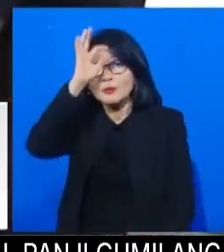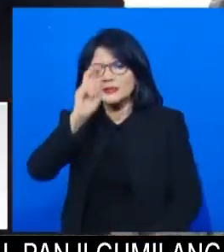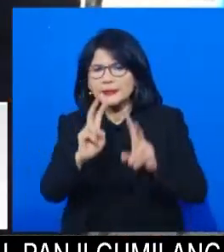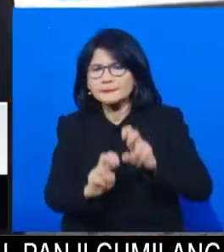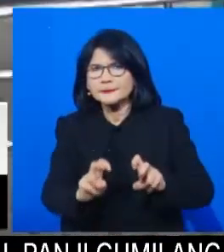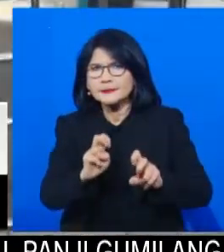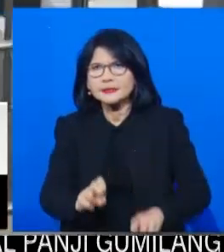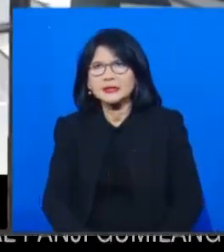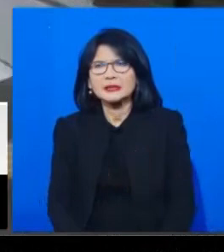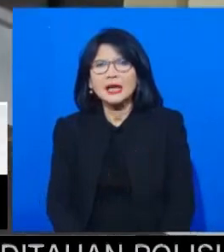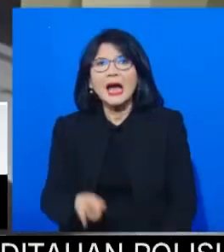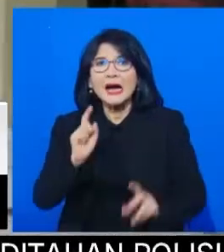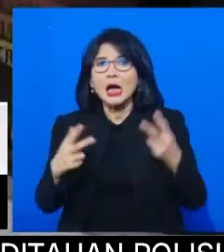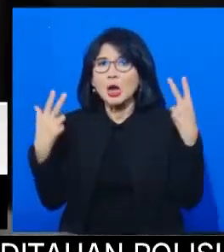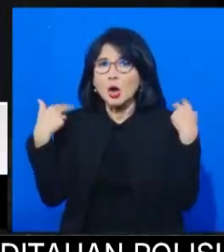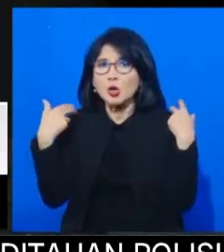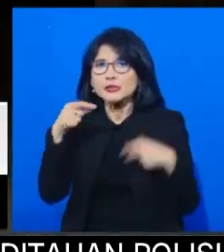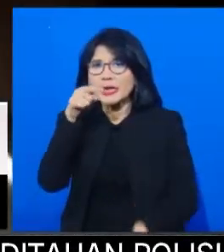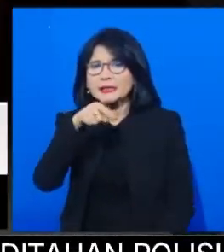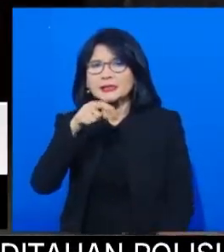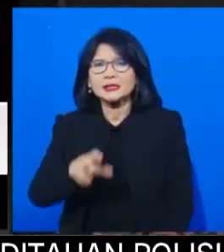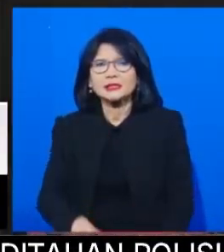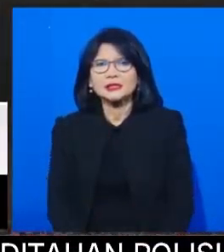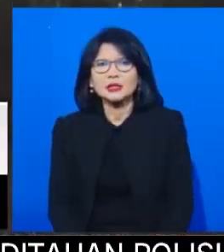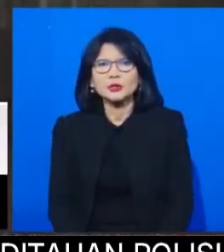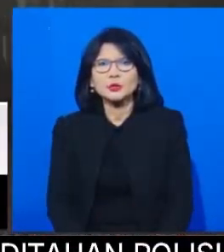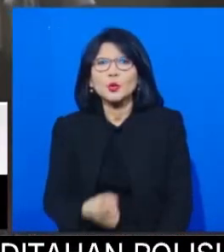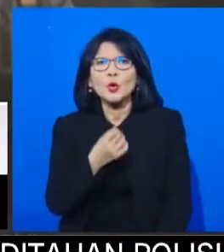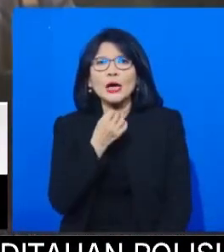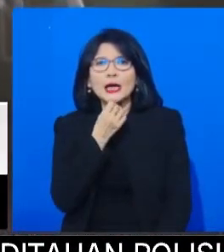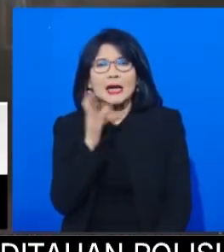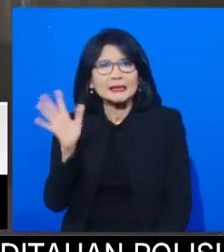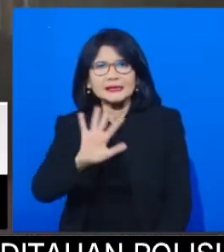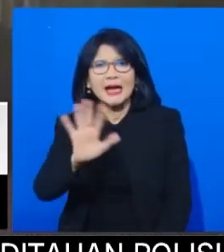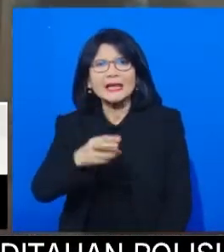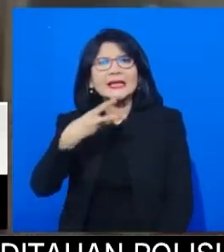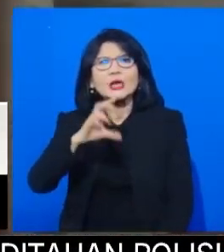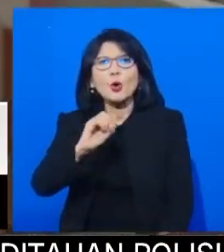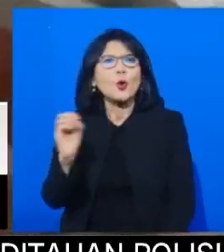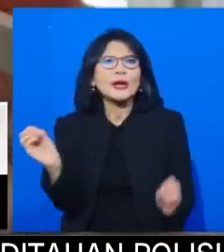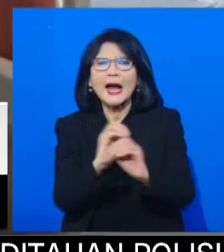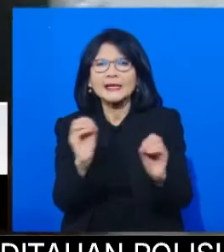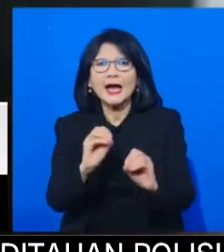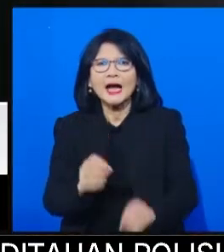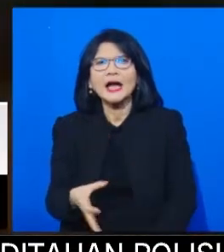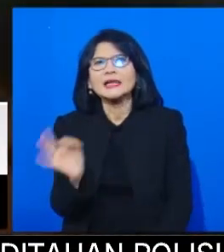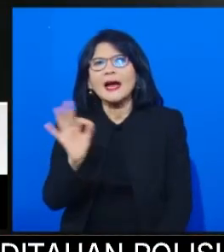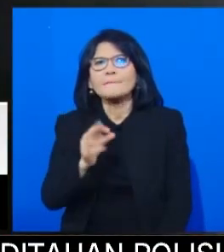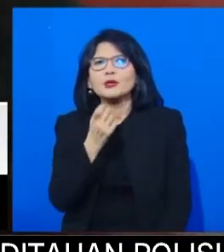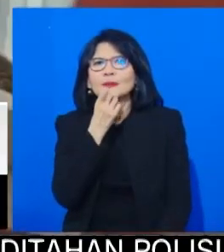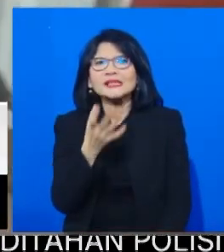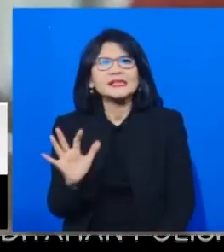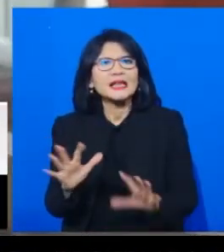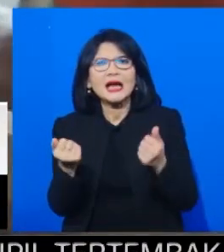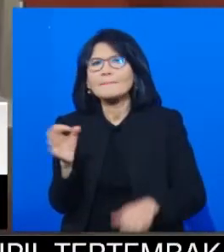penyelidikan mendapati bila konser JKT48 diselenggarakan tanpa menggandeng event organizer atau EO dan belum memiliki izin lengkap